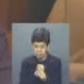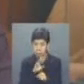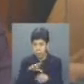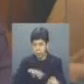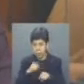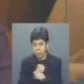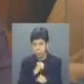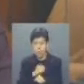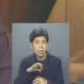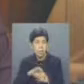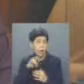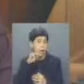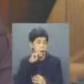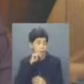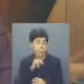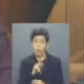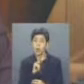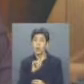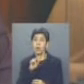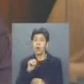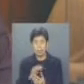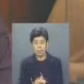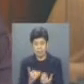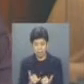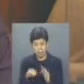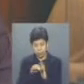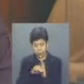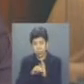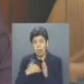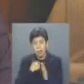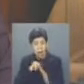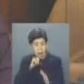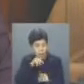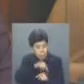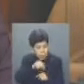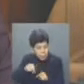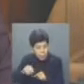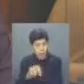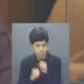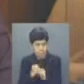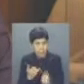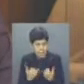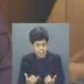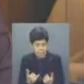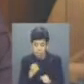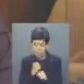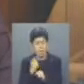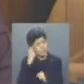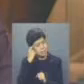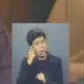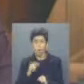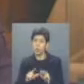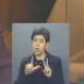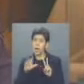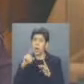จัดการทรัพยากรน้ำหรือกยน.ข้อ1กำหนดให้มีพื้นที่รับน้ำในฤดูน้ำหลากปีนี้นะคะให้ได้อย่างน้อย2ล้านไร่ค่ะ